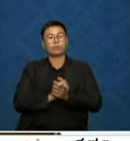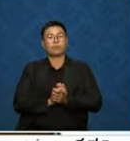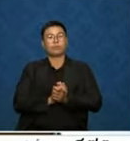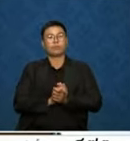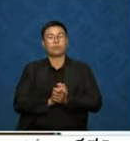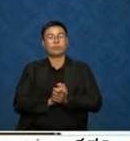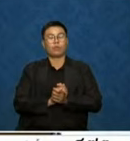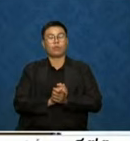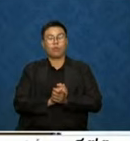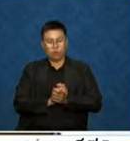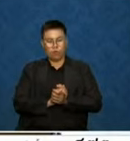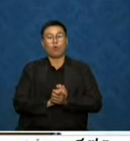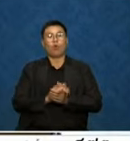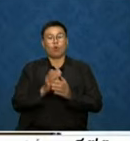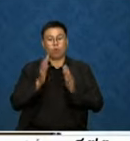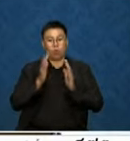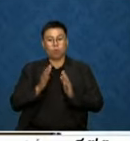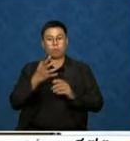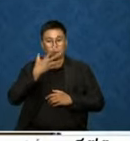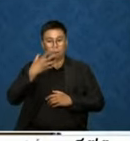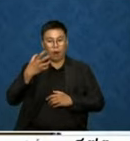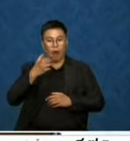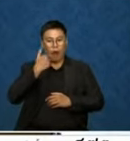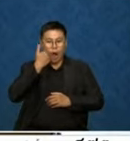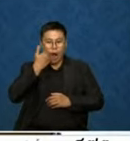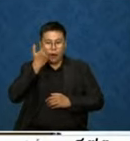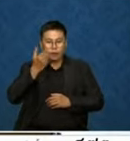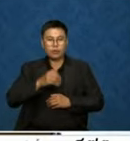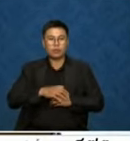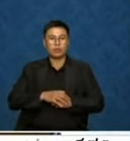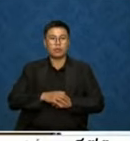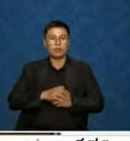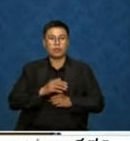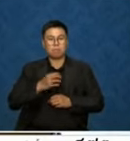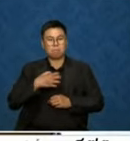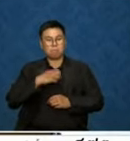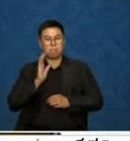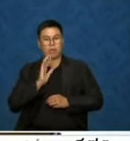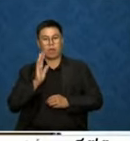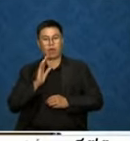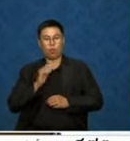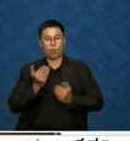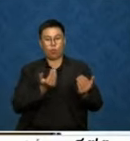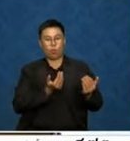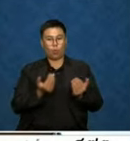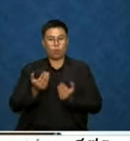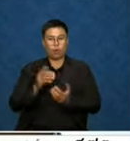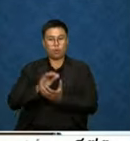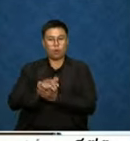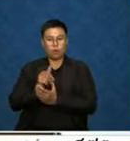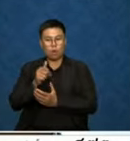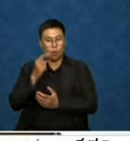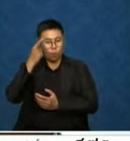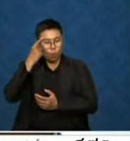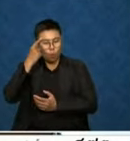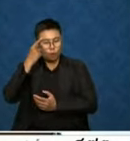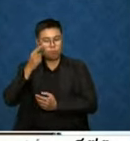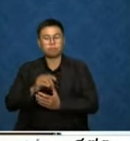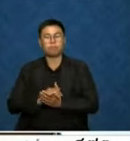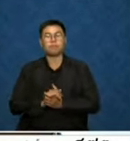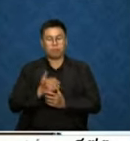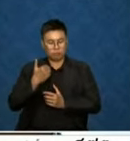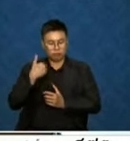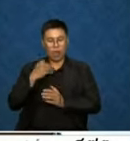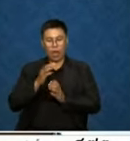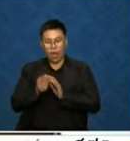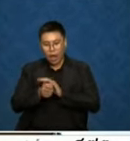งผู้เสียหายบางคนเนี่ยก็อายครับบางคนก็ไม่อยากจะให้ลูกให้ผัวรู้นะฮะบางรายก็อาจจะเป็น